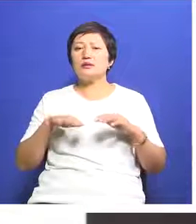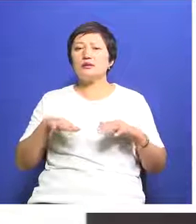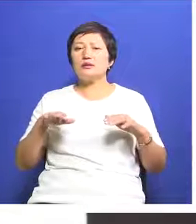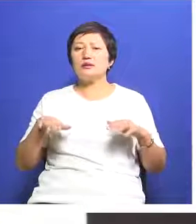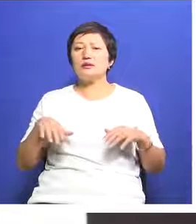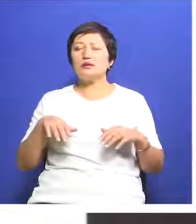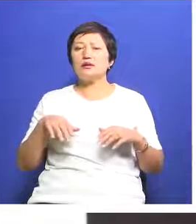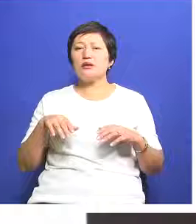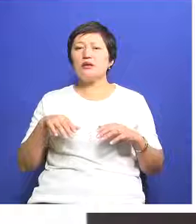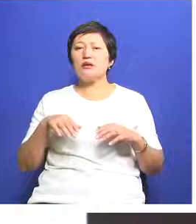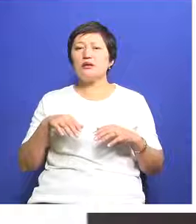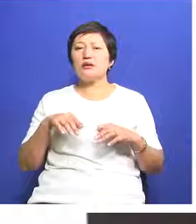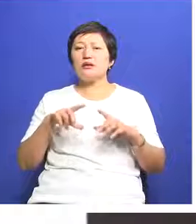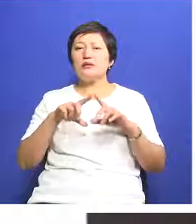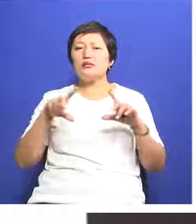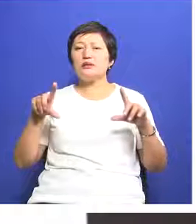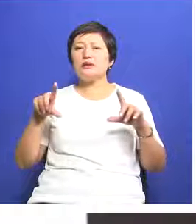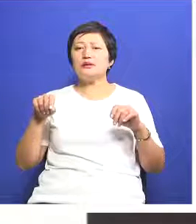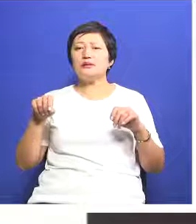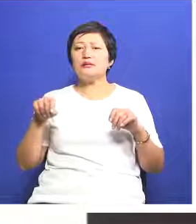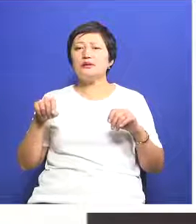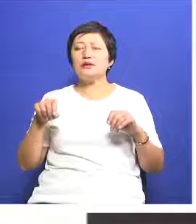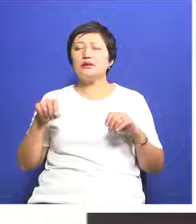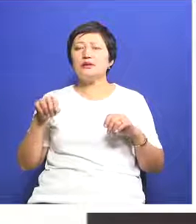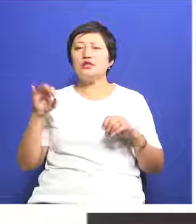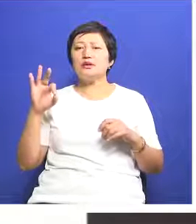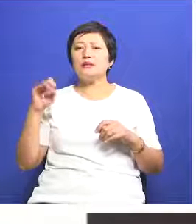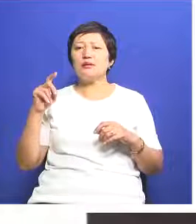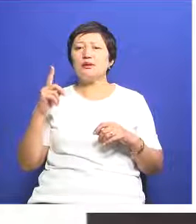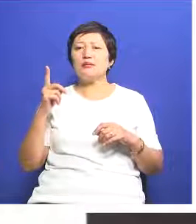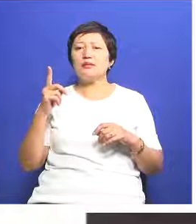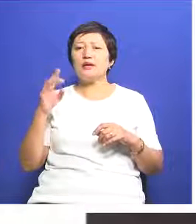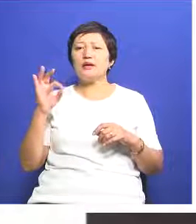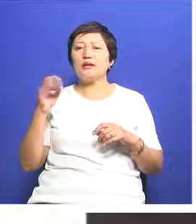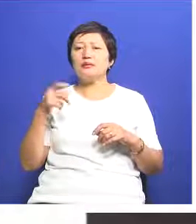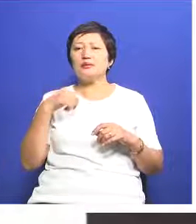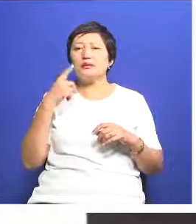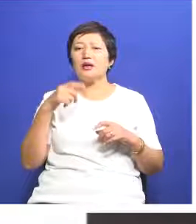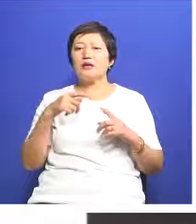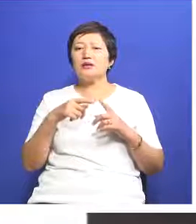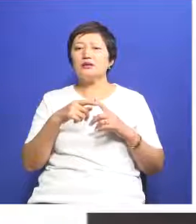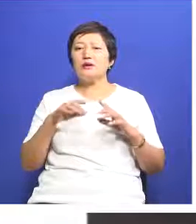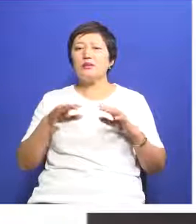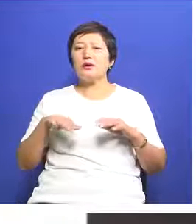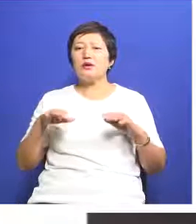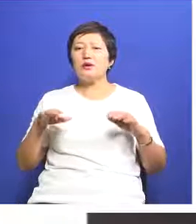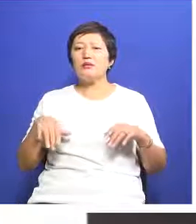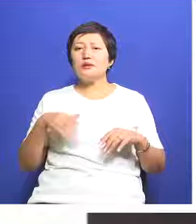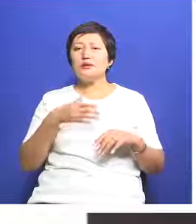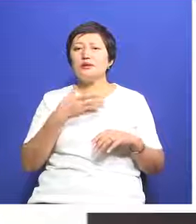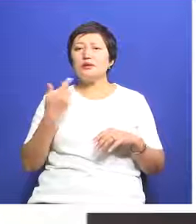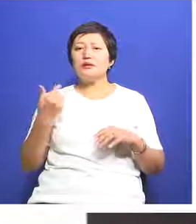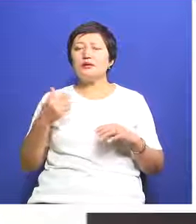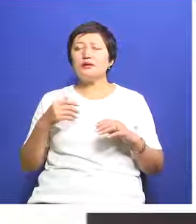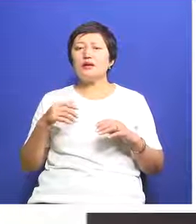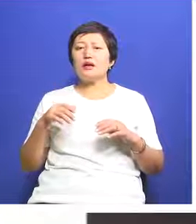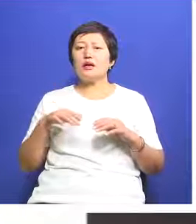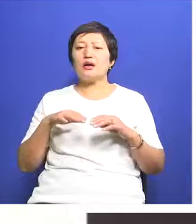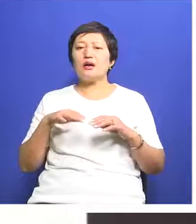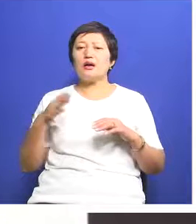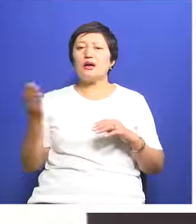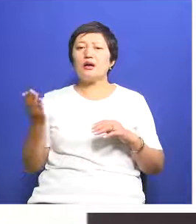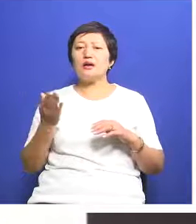kaldı. Sadik sol mektepten işinde yedi, jabılıp kaldı, mına bir ekayıp oldu. Kança bala, bala bakşasız kaldı, kança